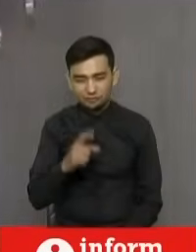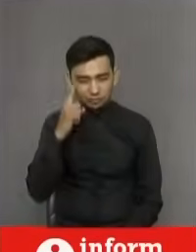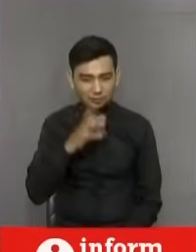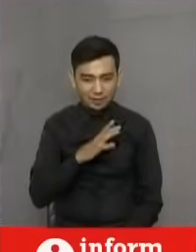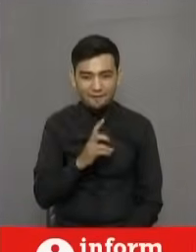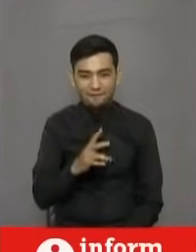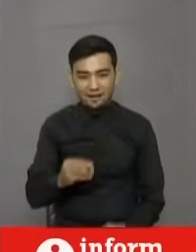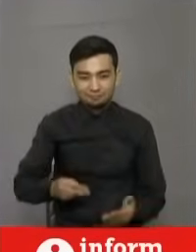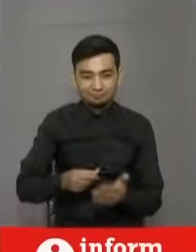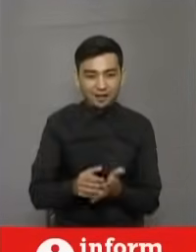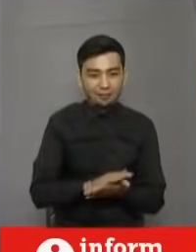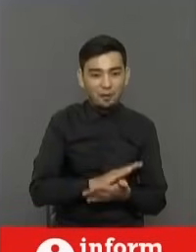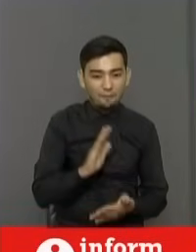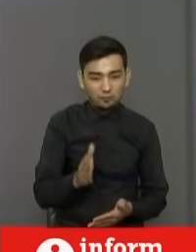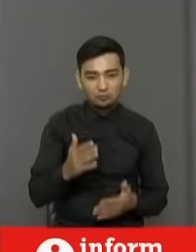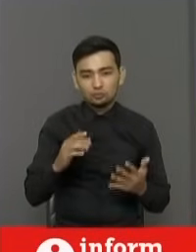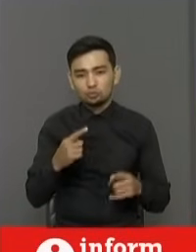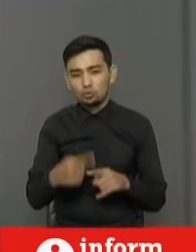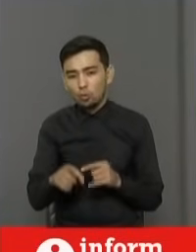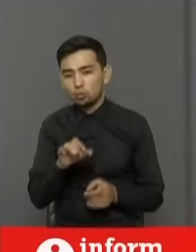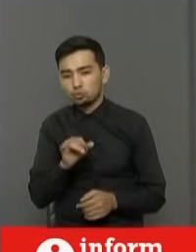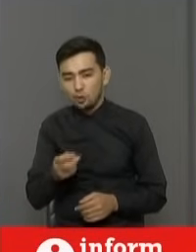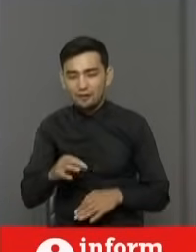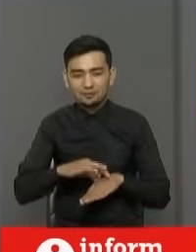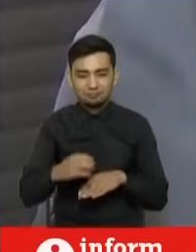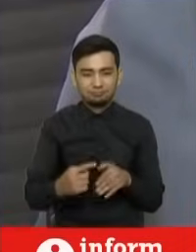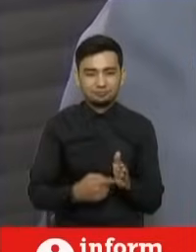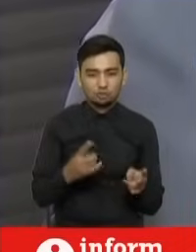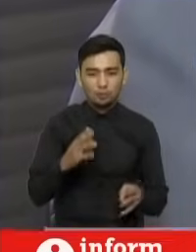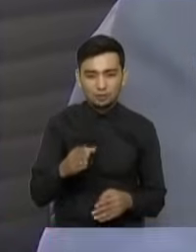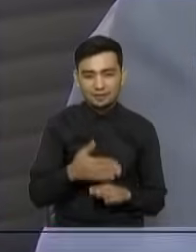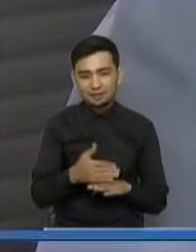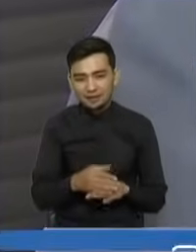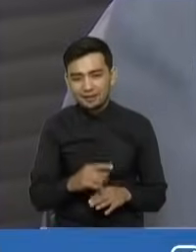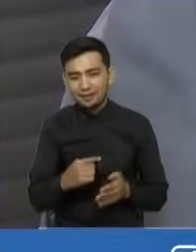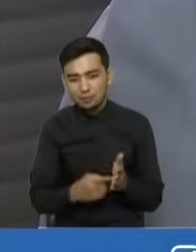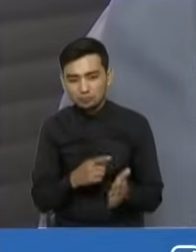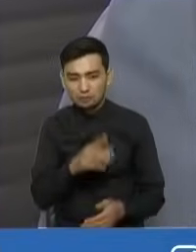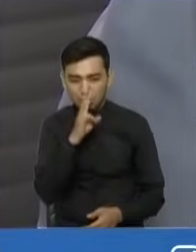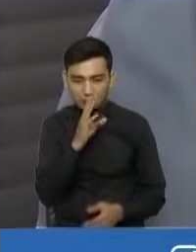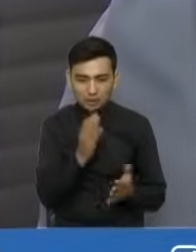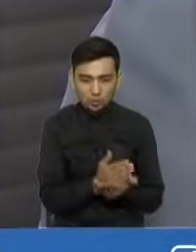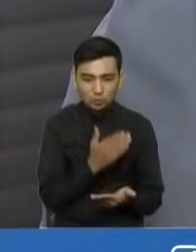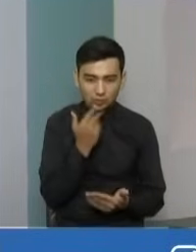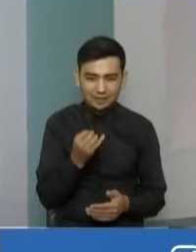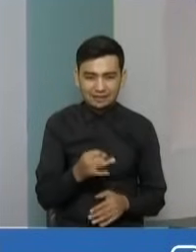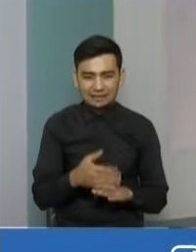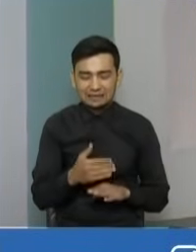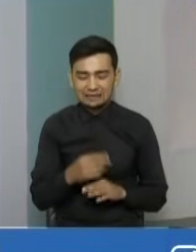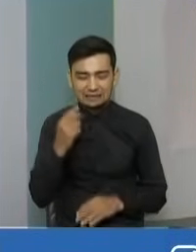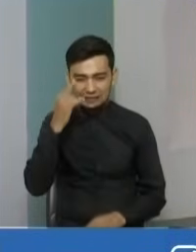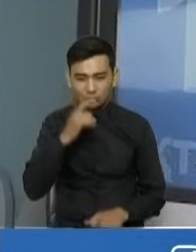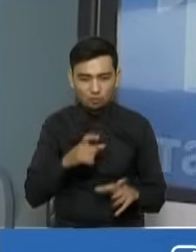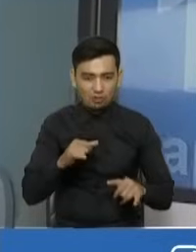первоначалку отменят, то нужно будет ужесточить другие условия – требования кредитной истории и доходам. Иначе возрастет и закредитованность